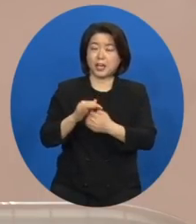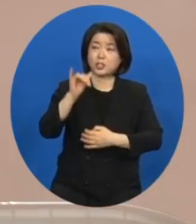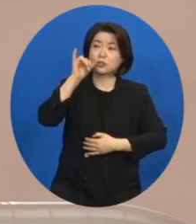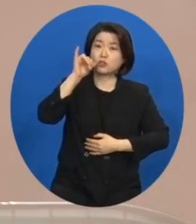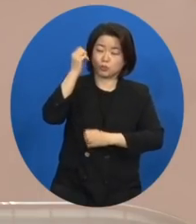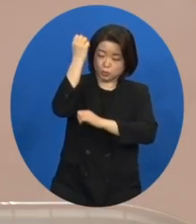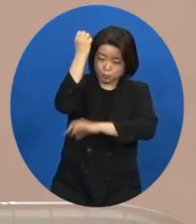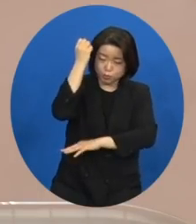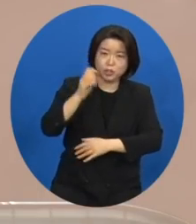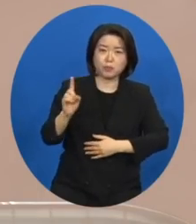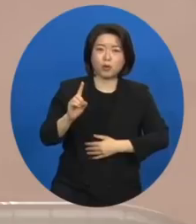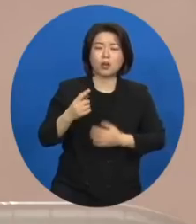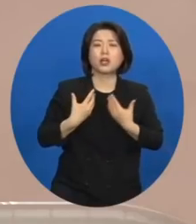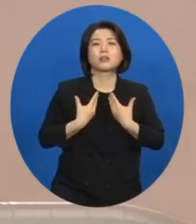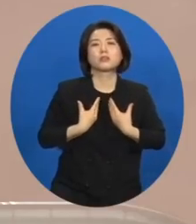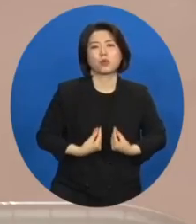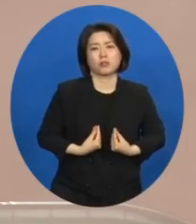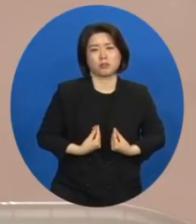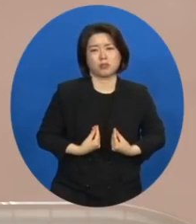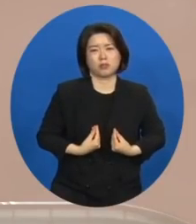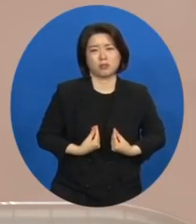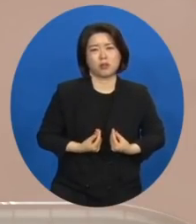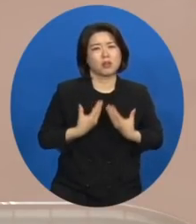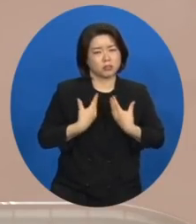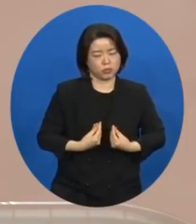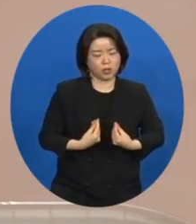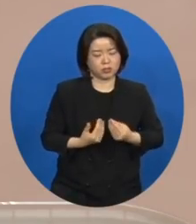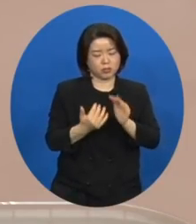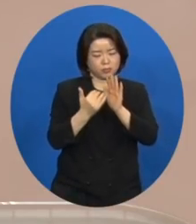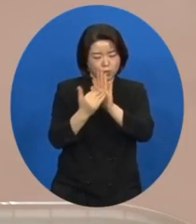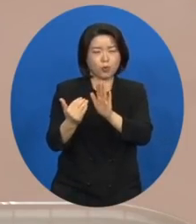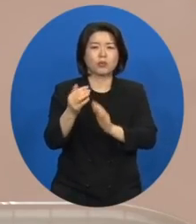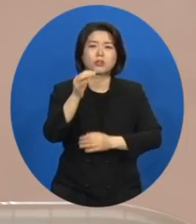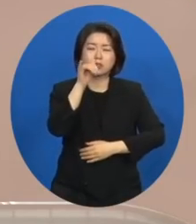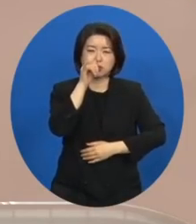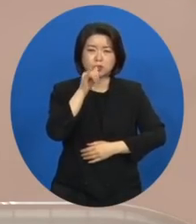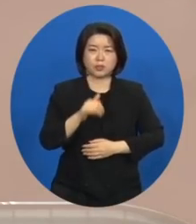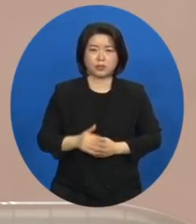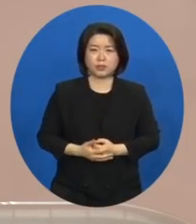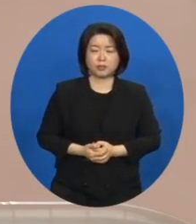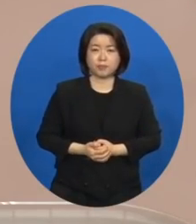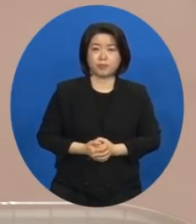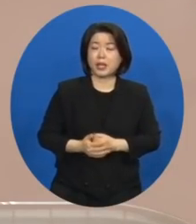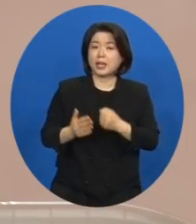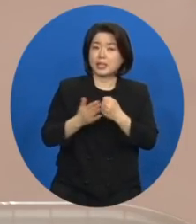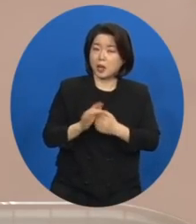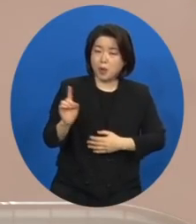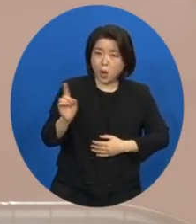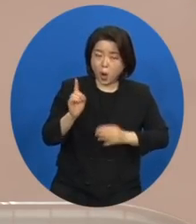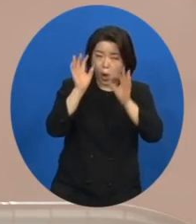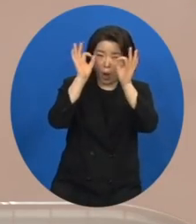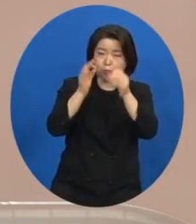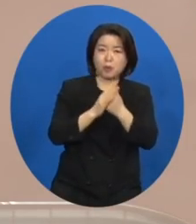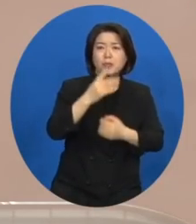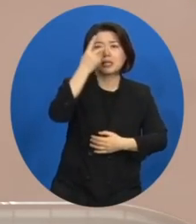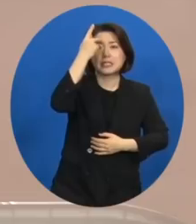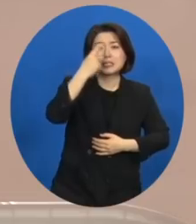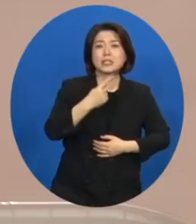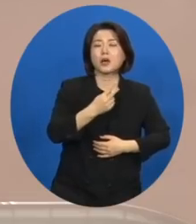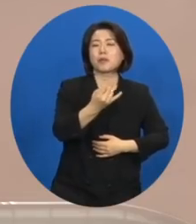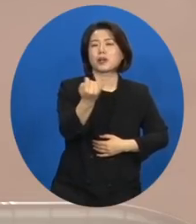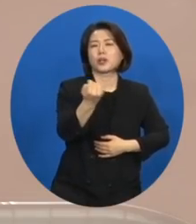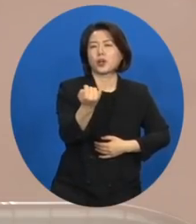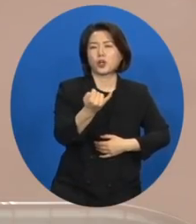있다구요 좌절이 있어요 뭔가 좌절과 거절 감이 있어 그건 어쩌면 이 사마리아 여인의 삶은 참으로